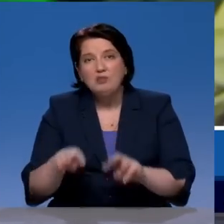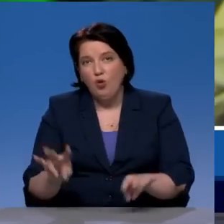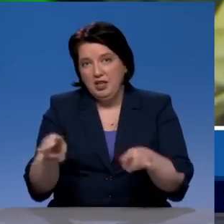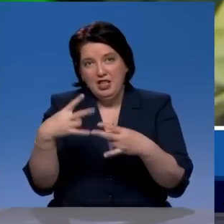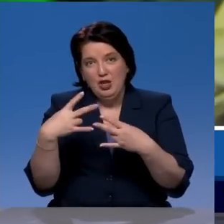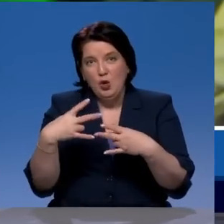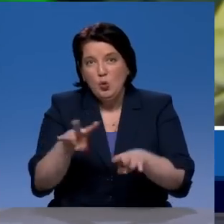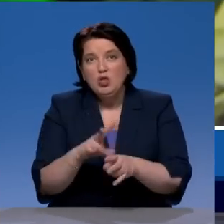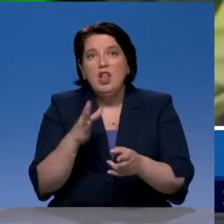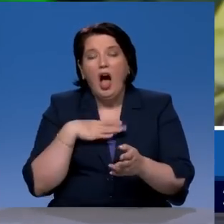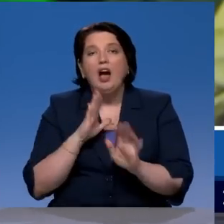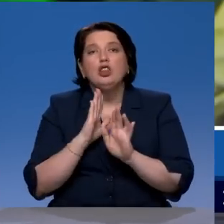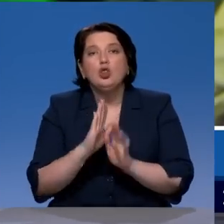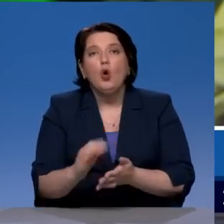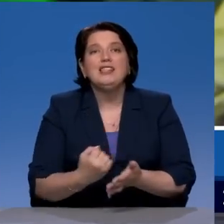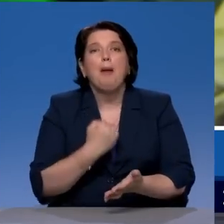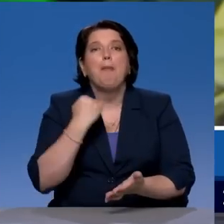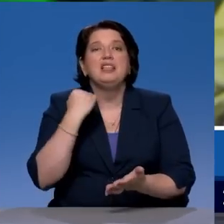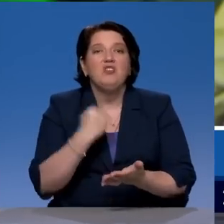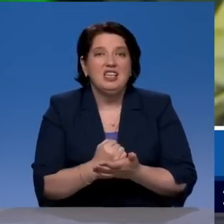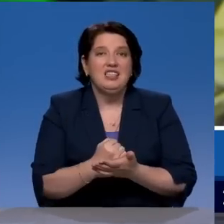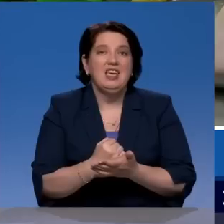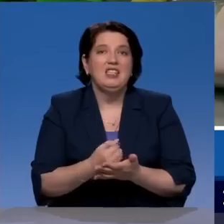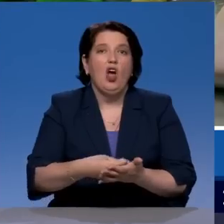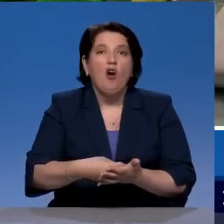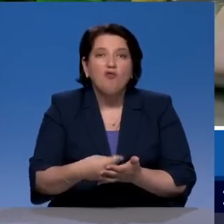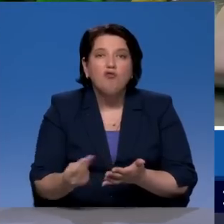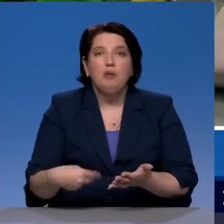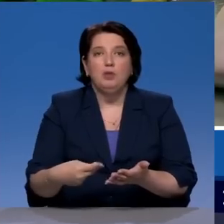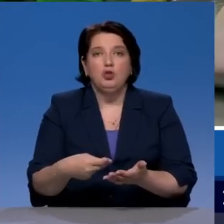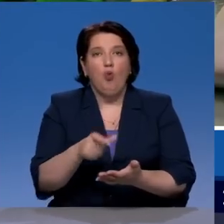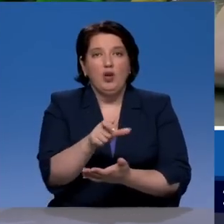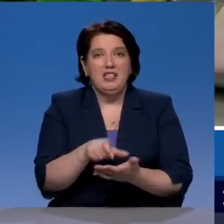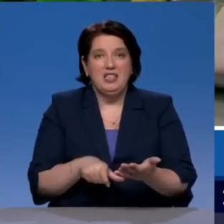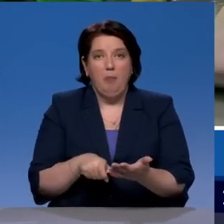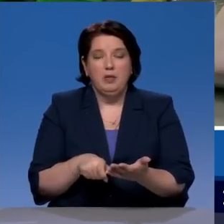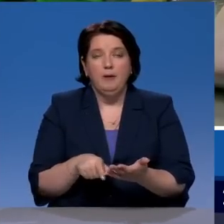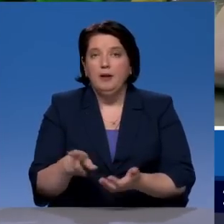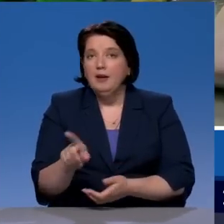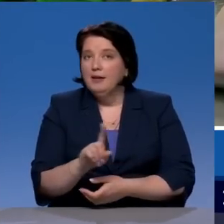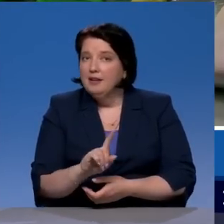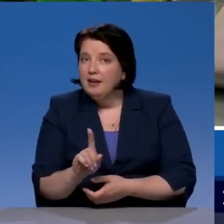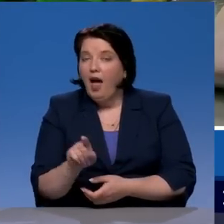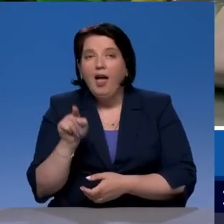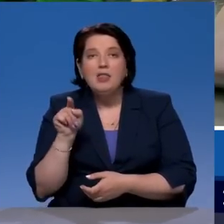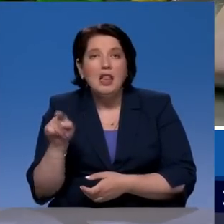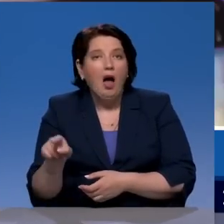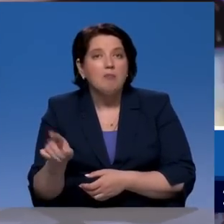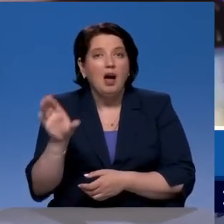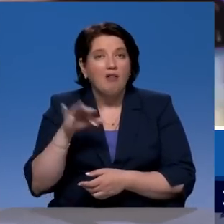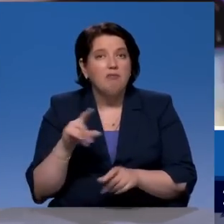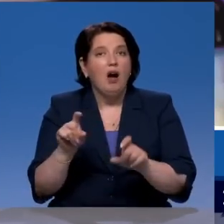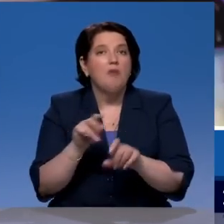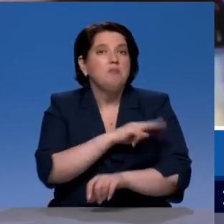отдельное окно, которое будет этим заниматься. А как там ее сделать? Там все ставки расписаны, понимаете? Тут теперь каждое предприятие, понимаете, это как коммерческое